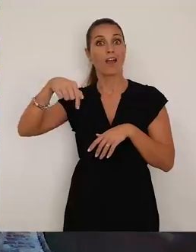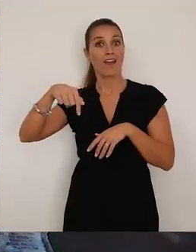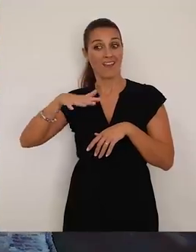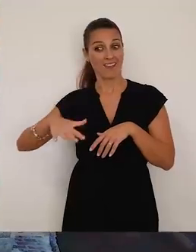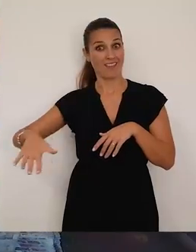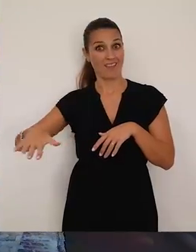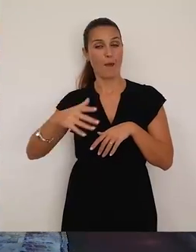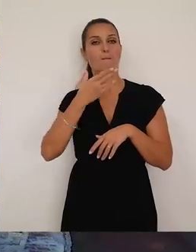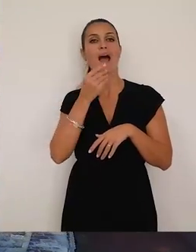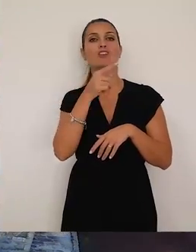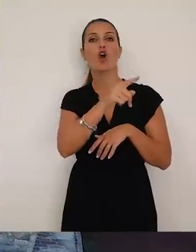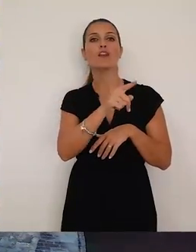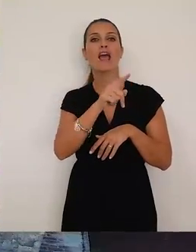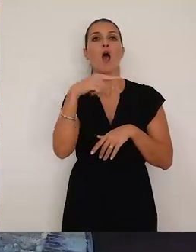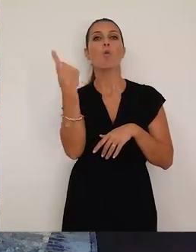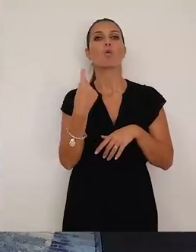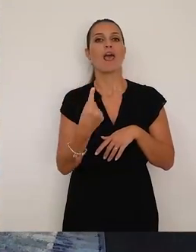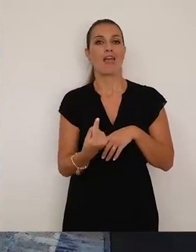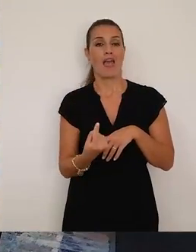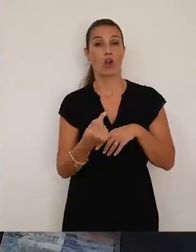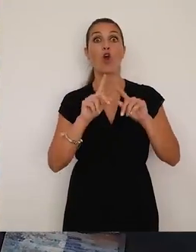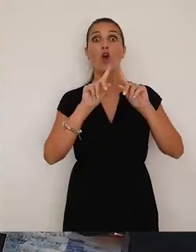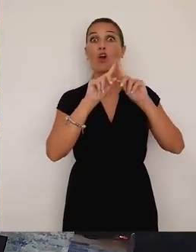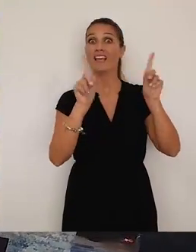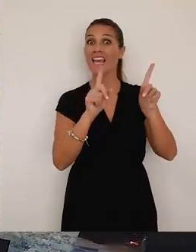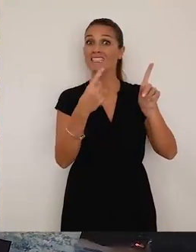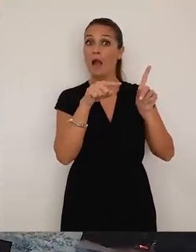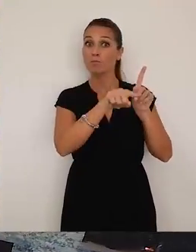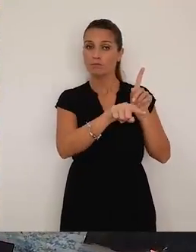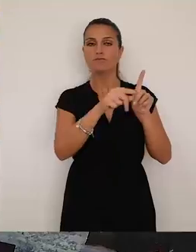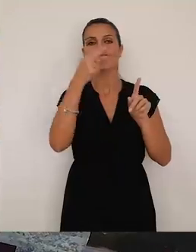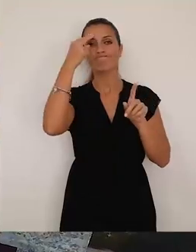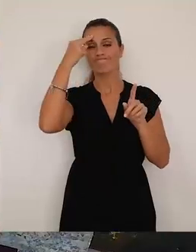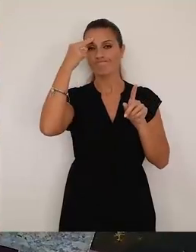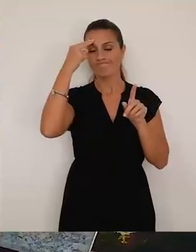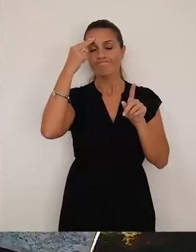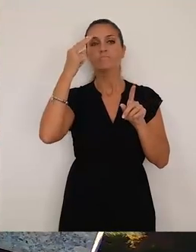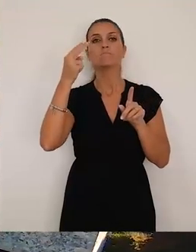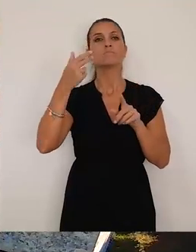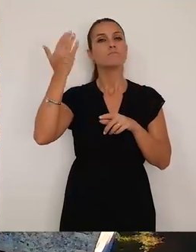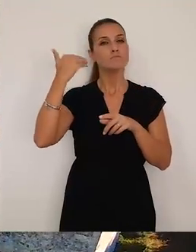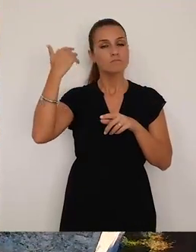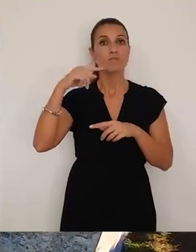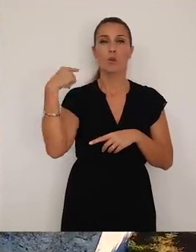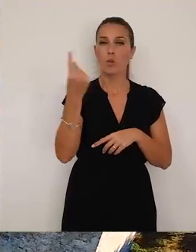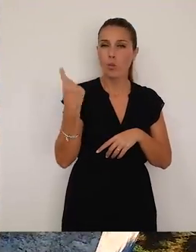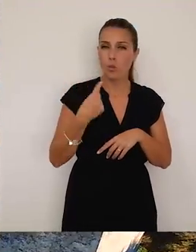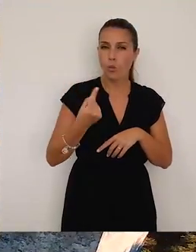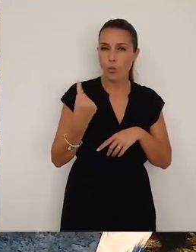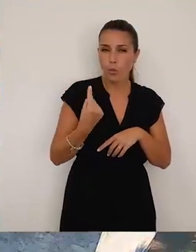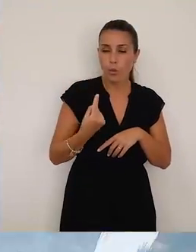dell'Uragano. La cappella è così chiamata in ricordo del violento nubifragio scatenatosi nella zona orientale del Salento